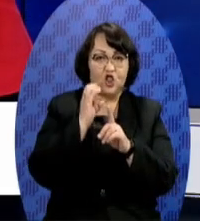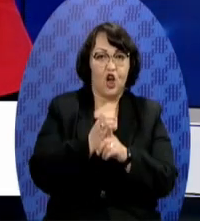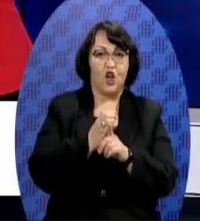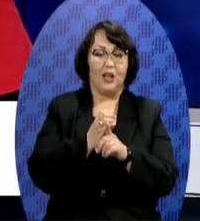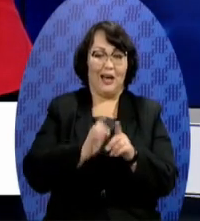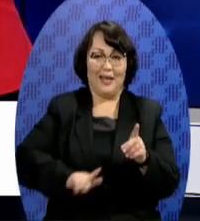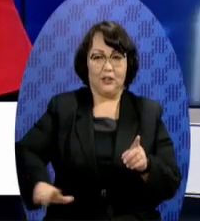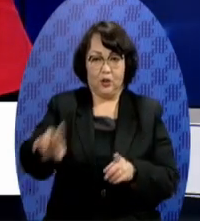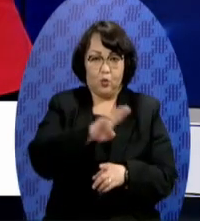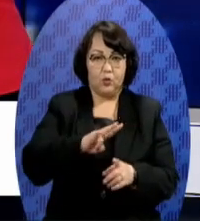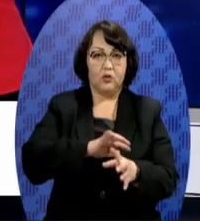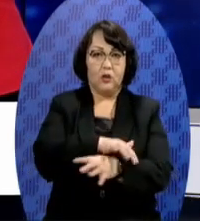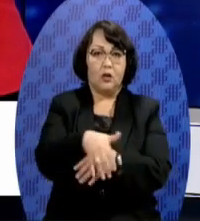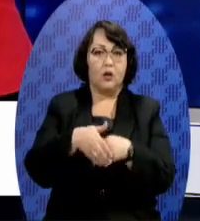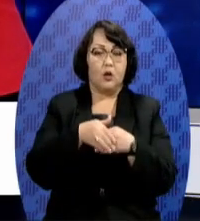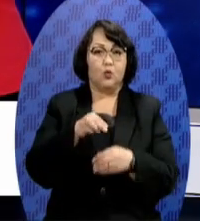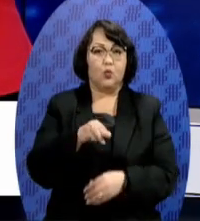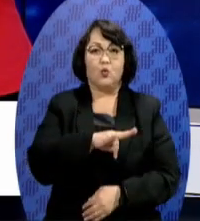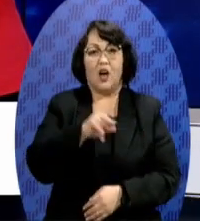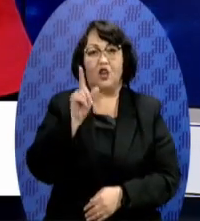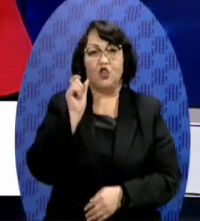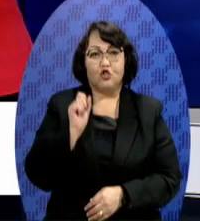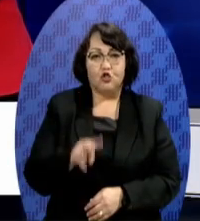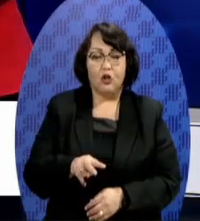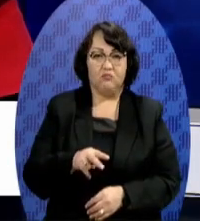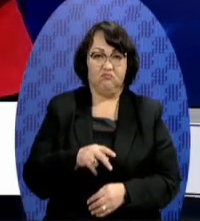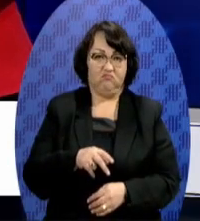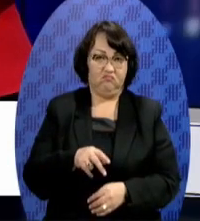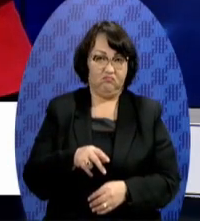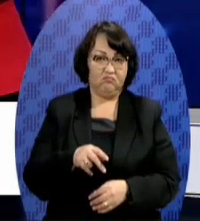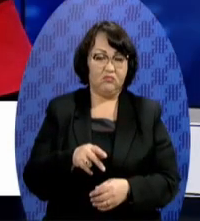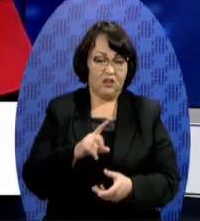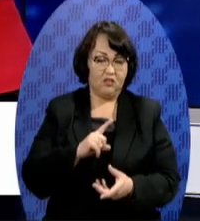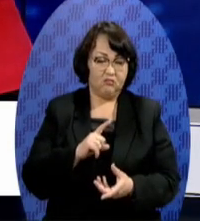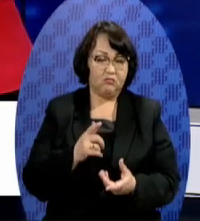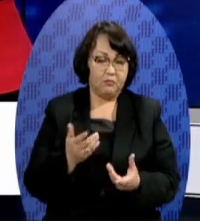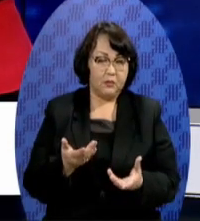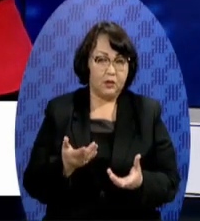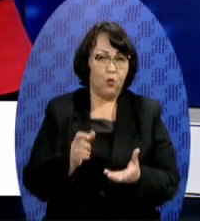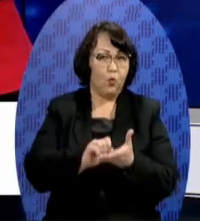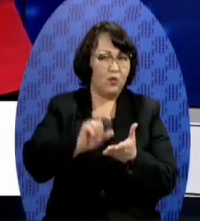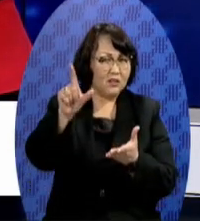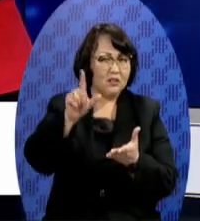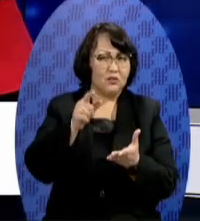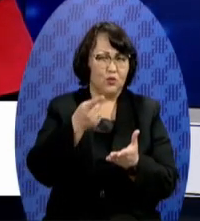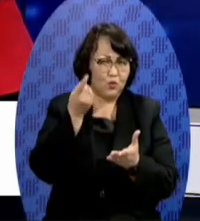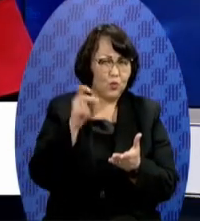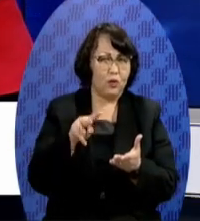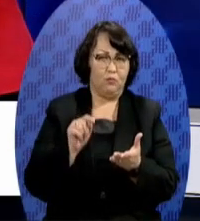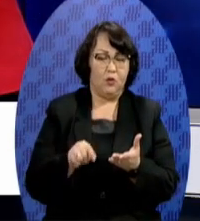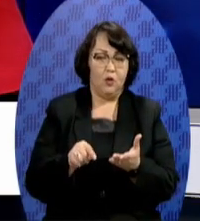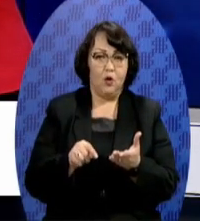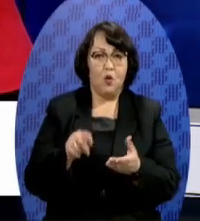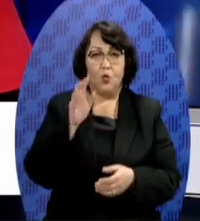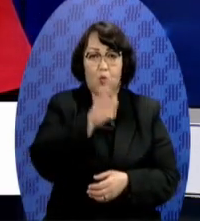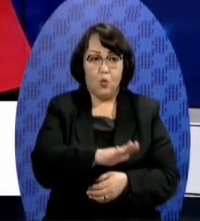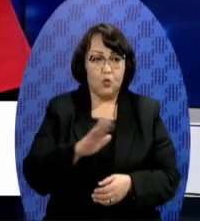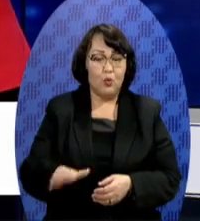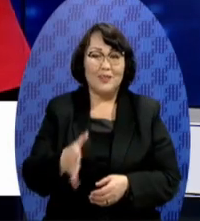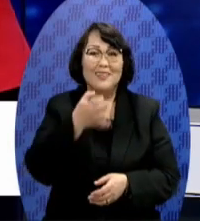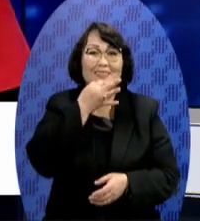гэдгийг дулан багш хэлж байна. За цаашдаа бид одоо энэ үнэт зүйлээ хүүхэд багчуудаа багаас нь ойлгож төлөвшүүлэхийн